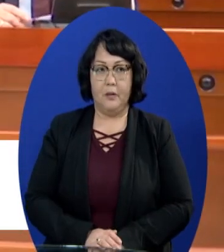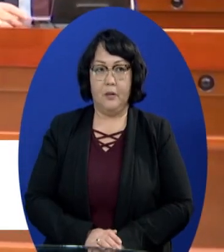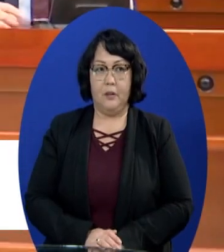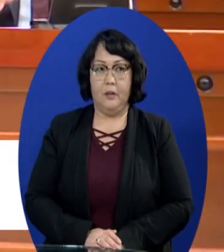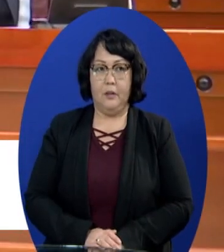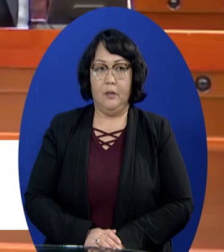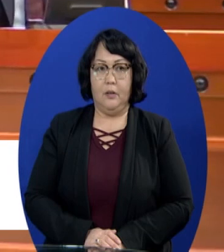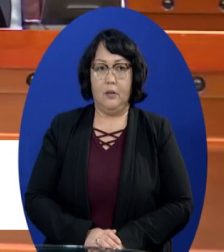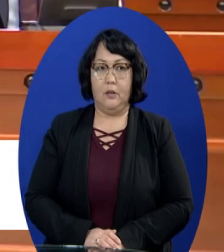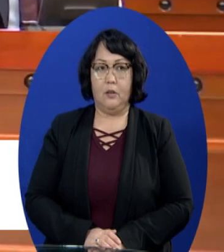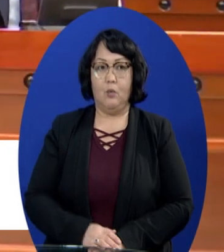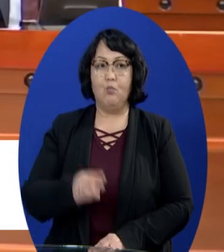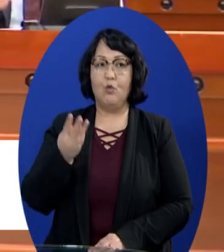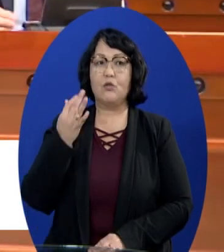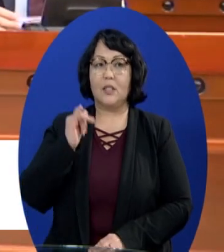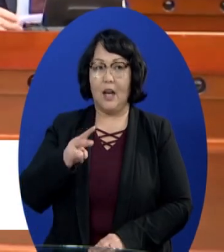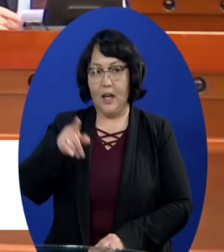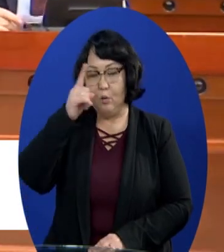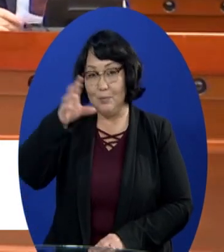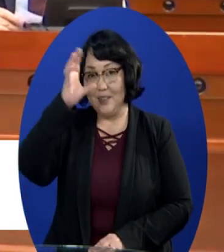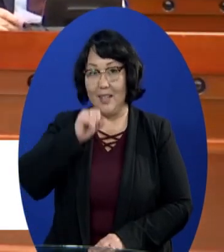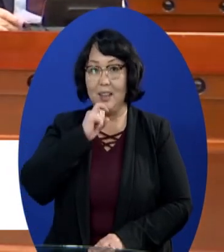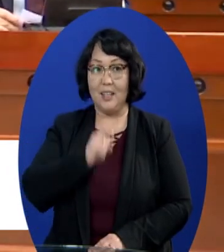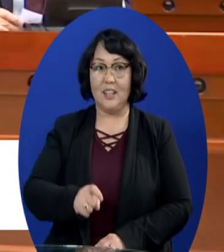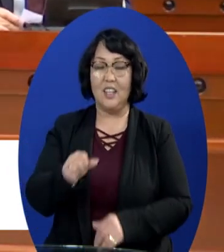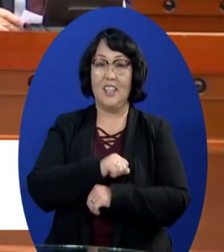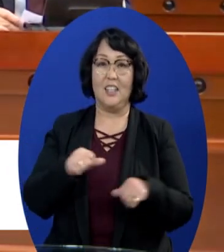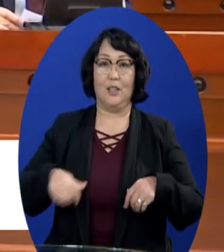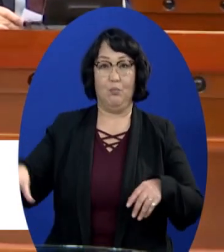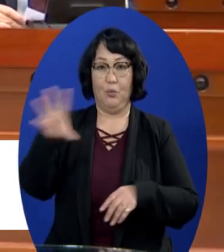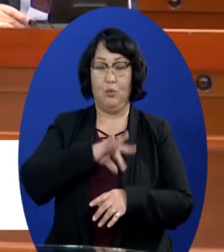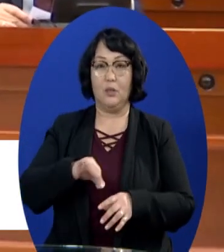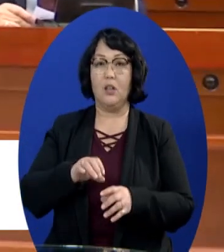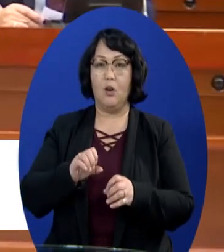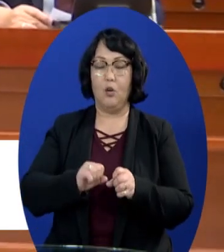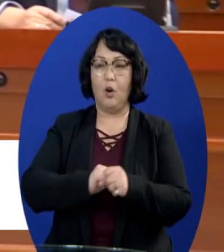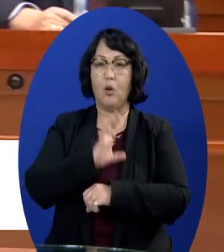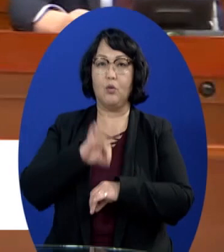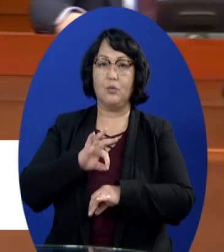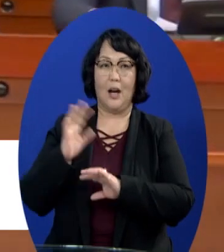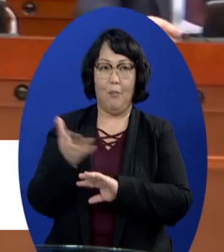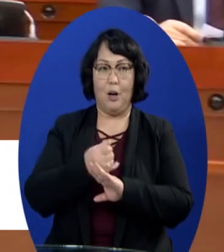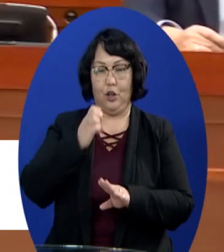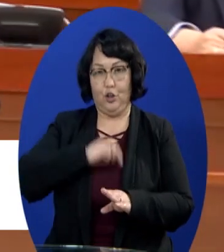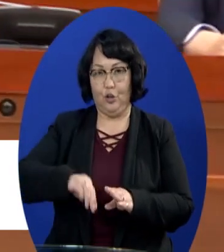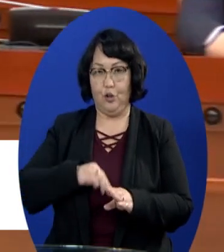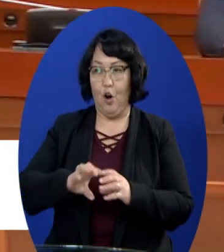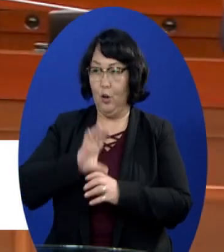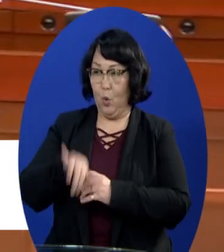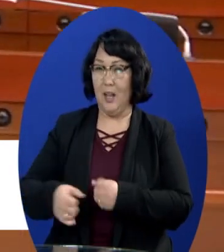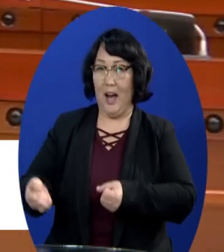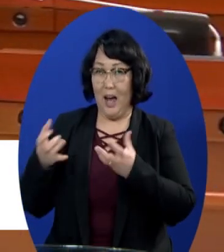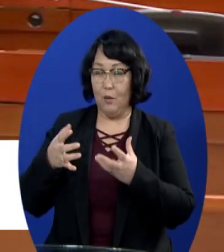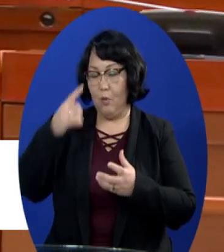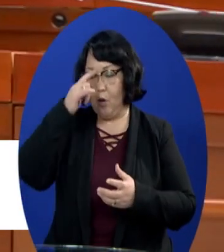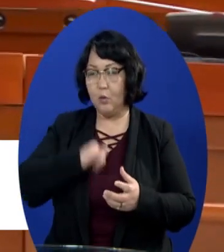иргэд дэлхийн нийтийг хамарсан цар тахлаас сэргийлэхийн тулд бүхэл хүчээр ажиллан